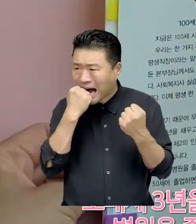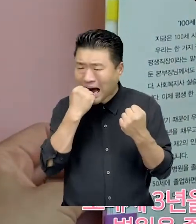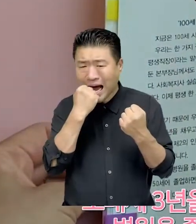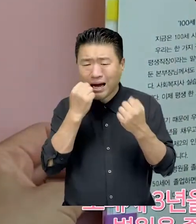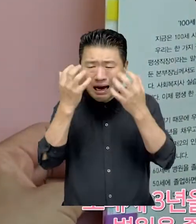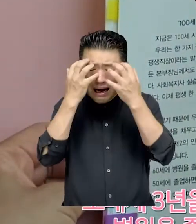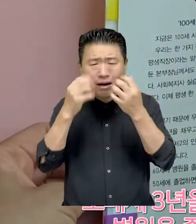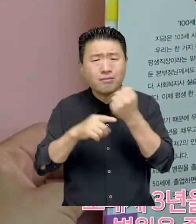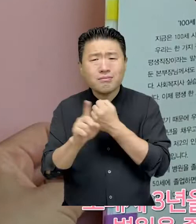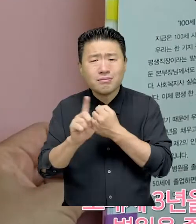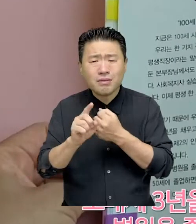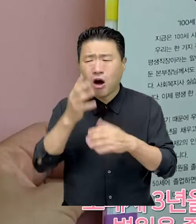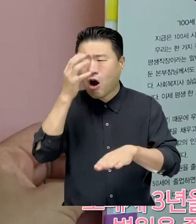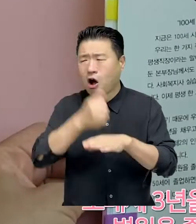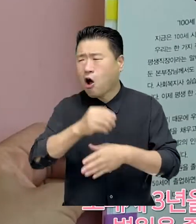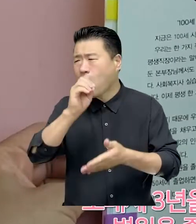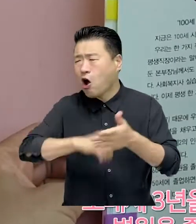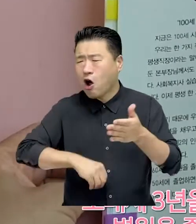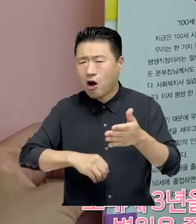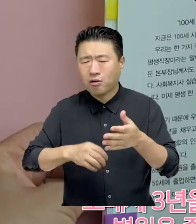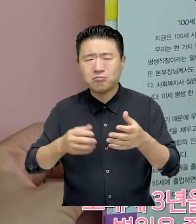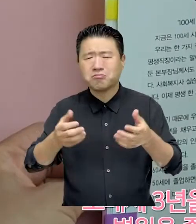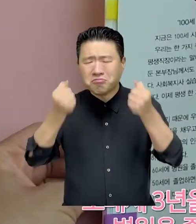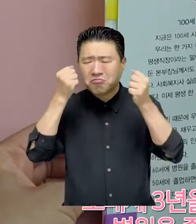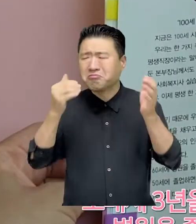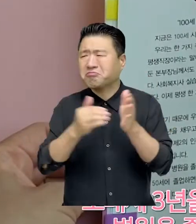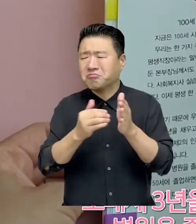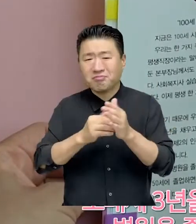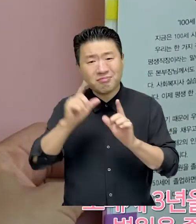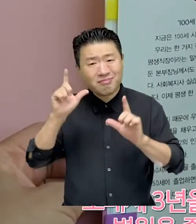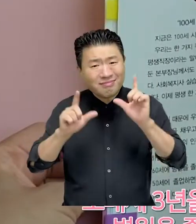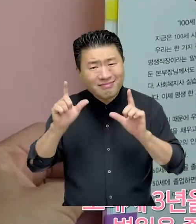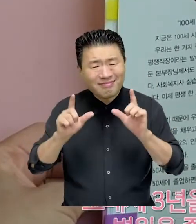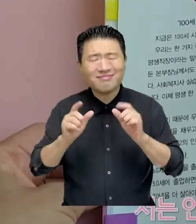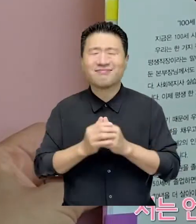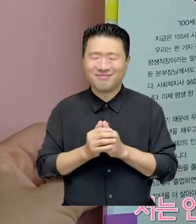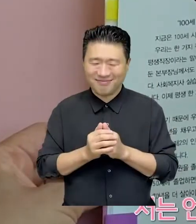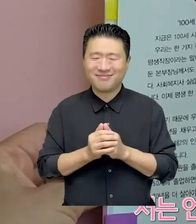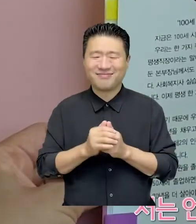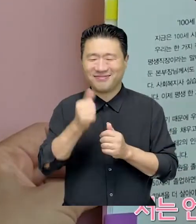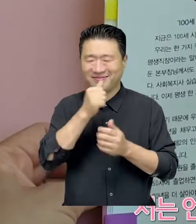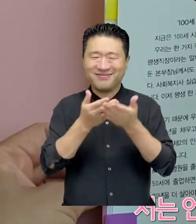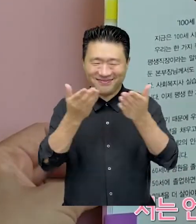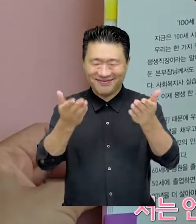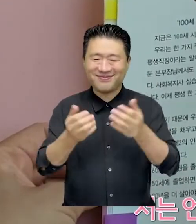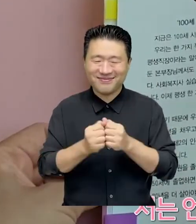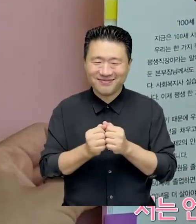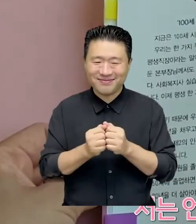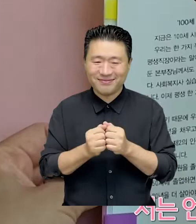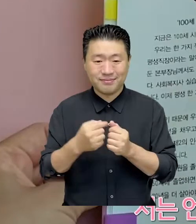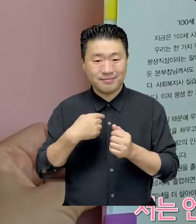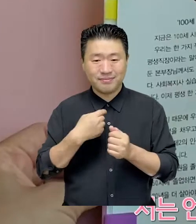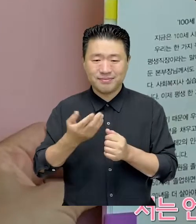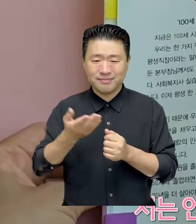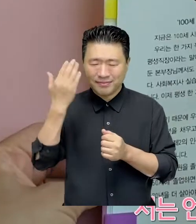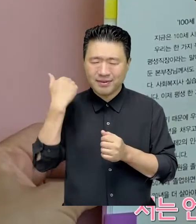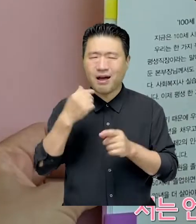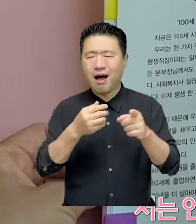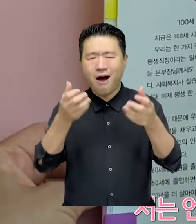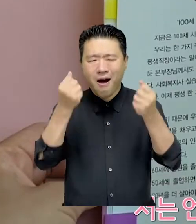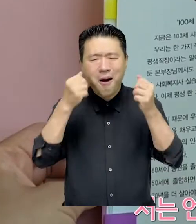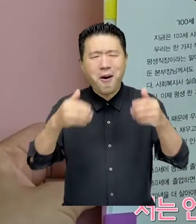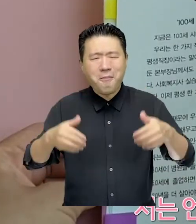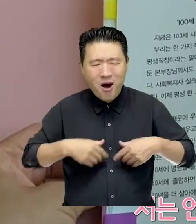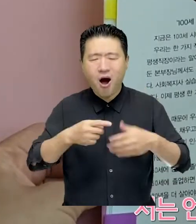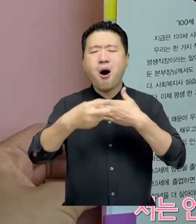뭘까 고민하며 결국 퇴사하고 병원을 졸업하게 된 이야기를 소개하고 있는데요. 저는